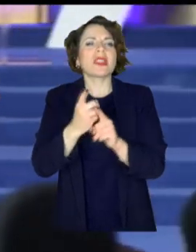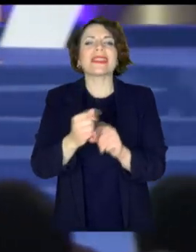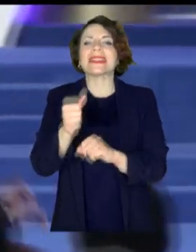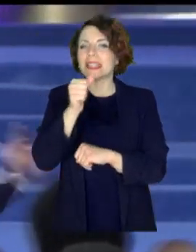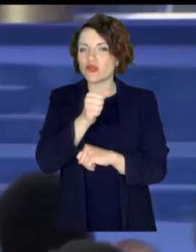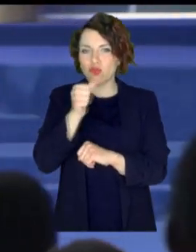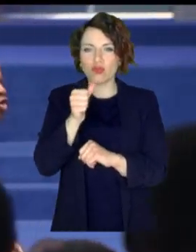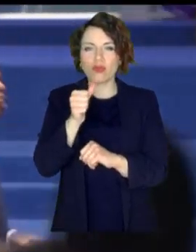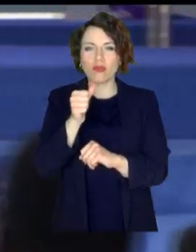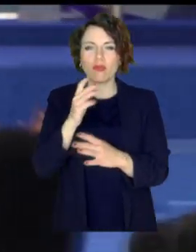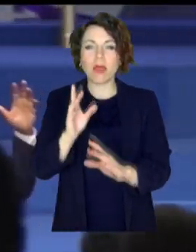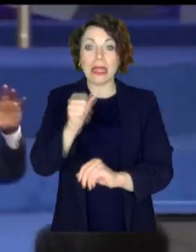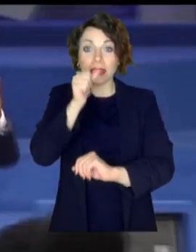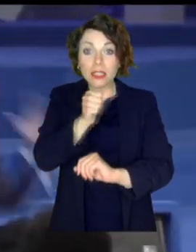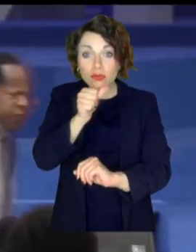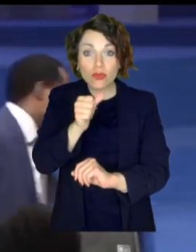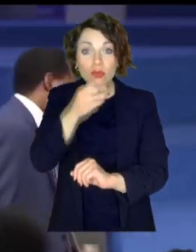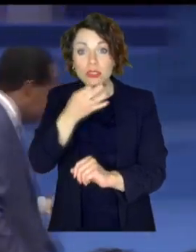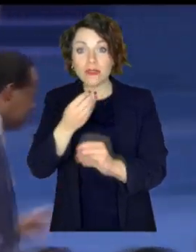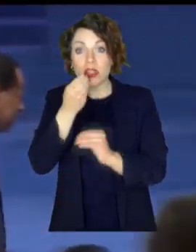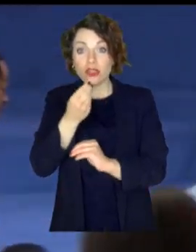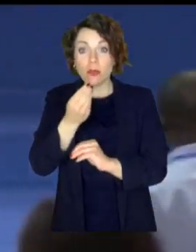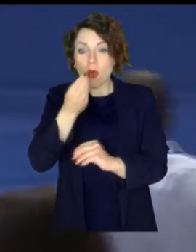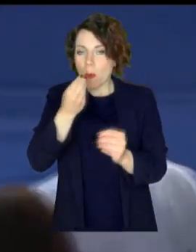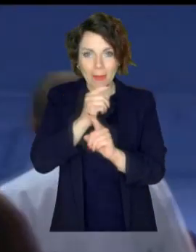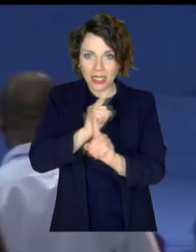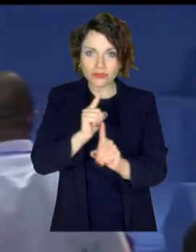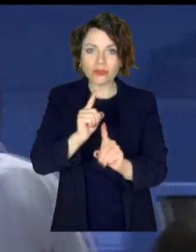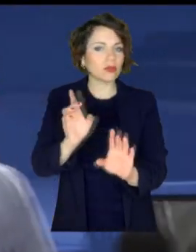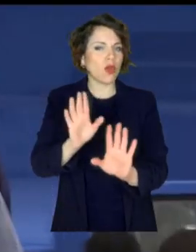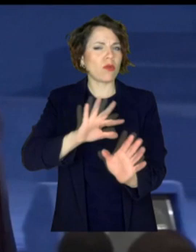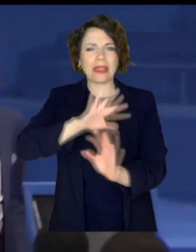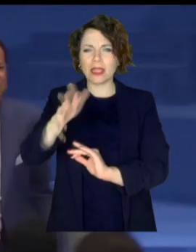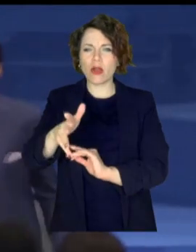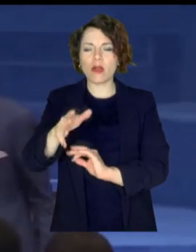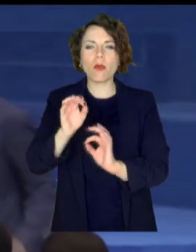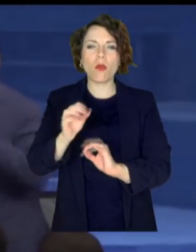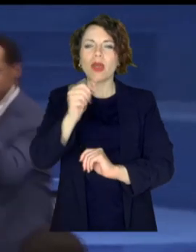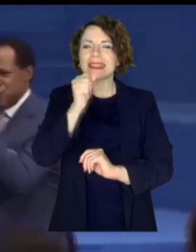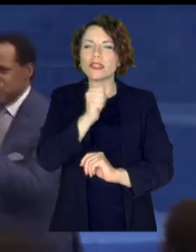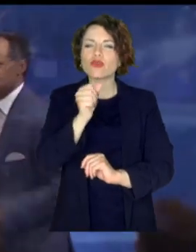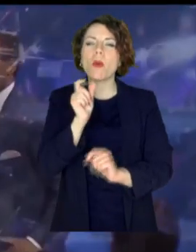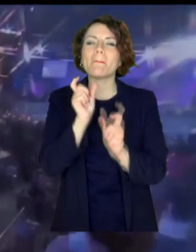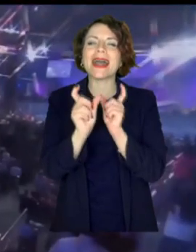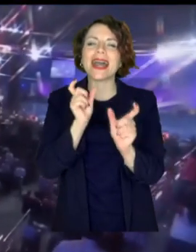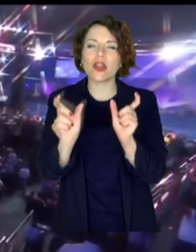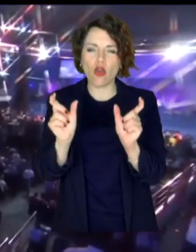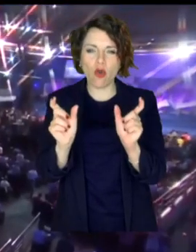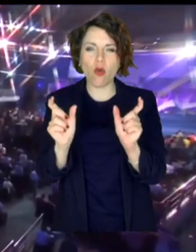particolare. Questo digiuno non è digiuno dal cibo, ma è un digiuno dalle parole.